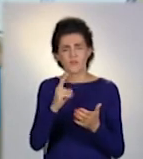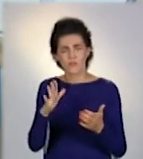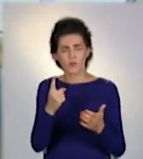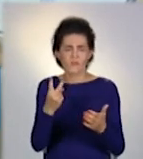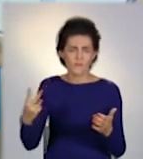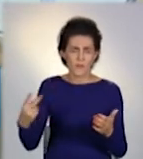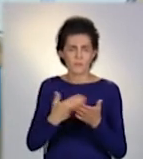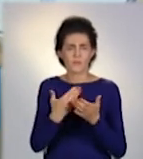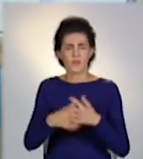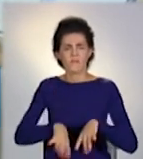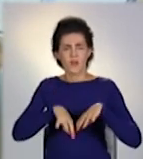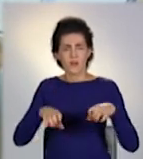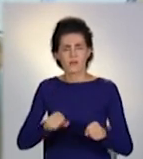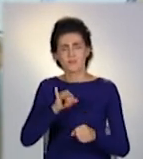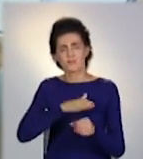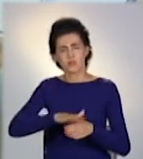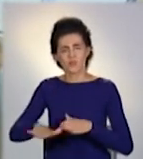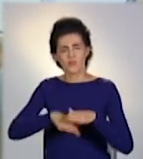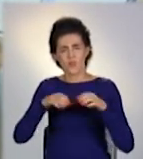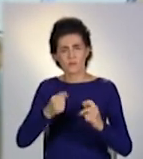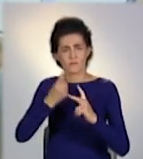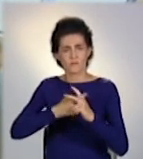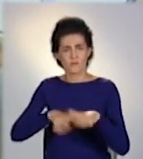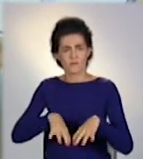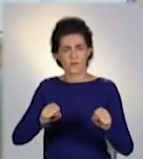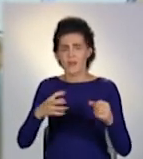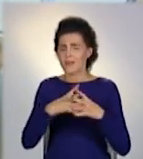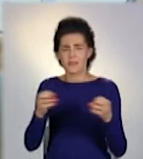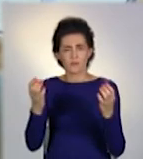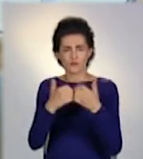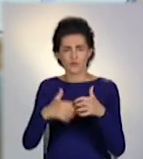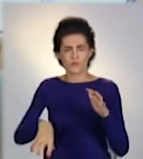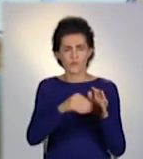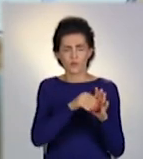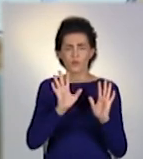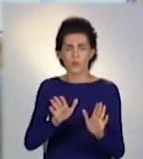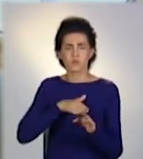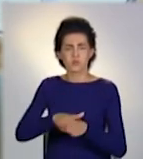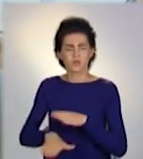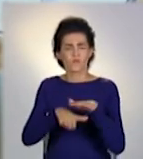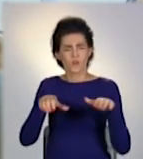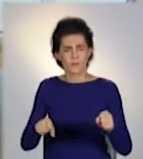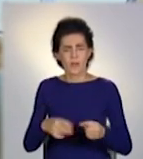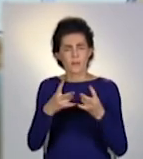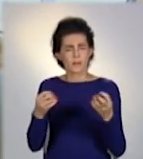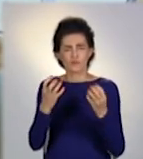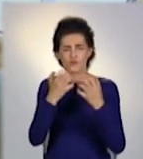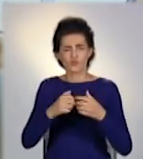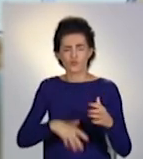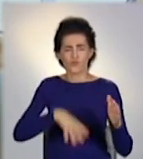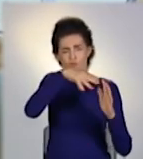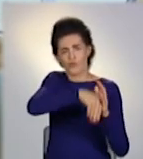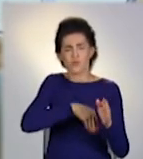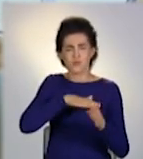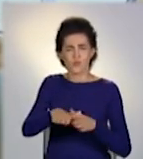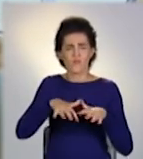у власності, повній власності, співвласність не враховується, тільки повна власність. Не враховується також повна